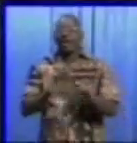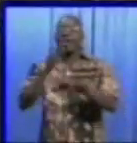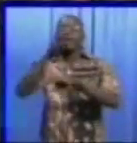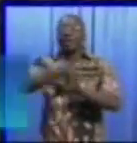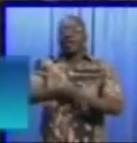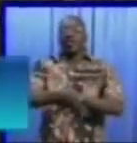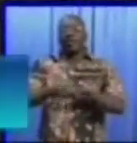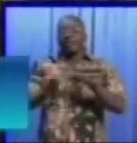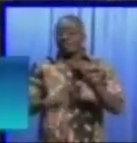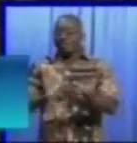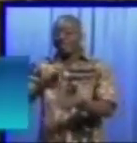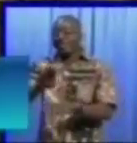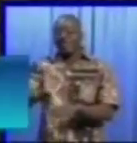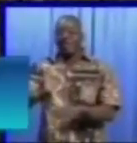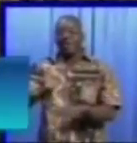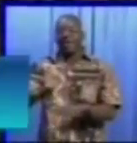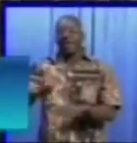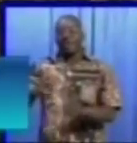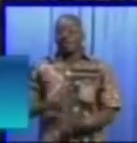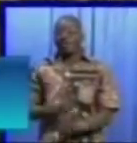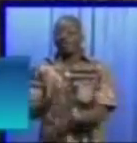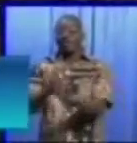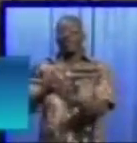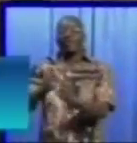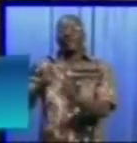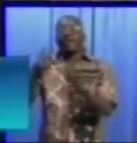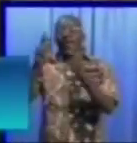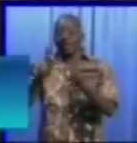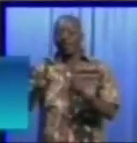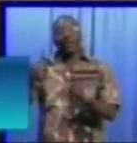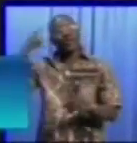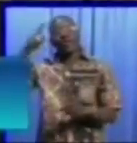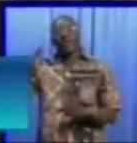pas cadencés et bien rythmés, les défilants ont séduit